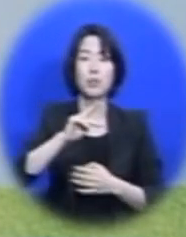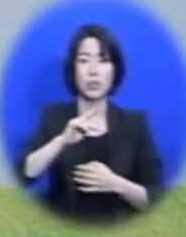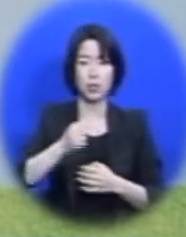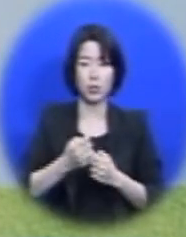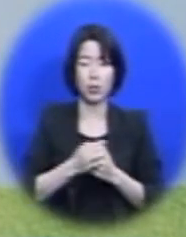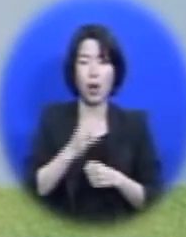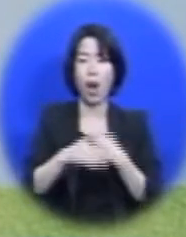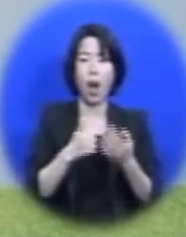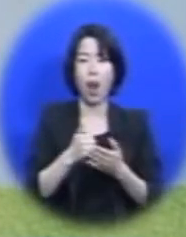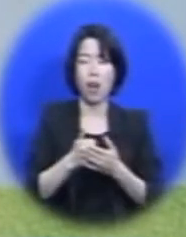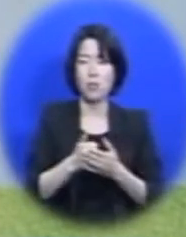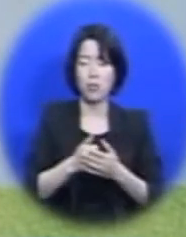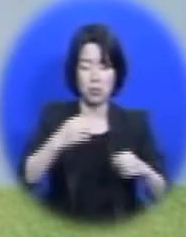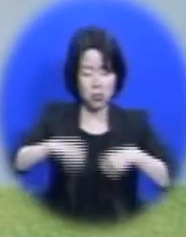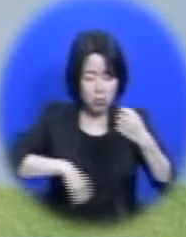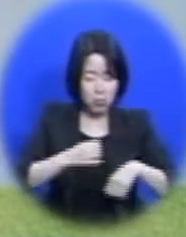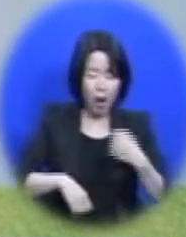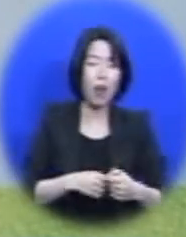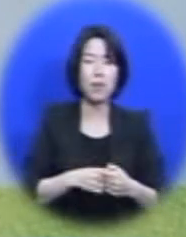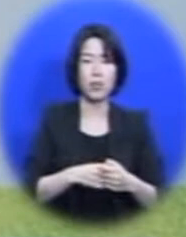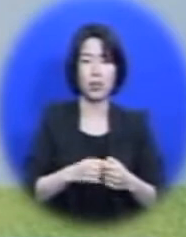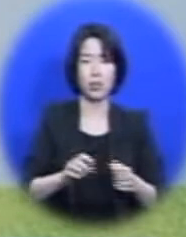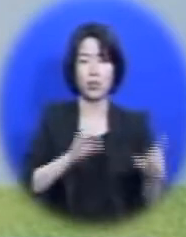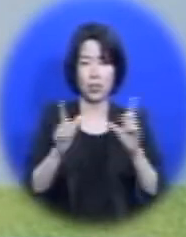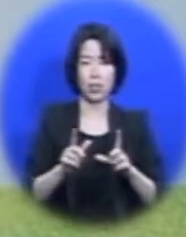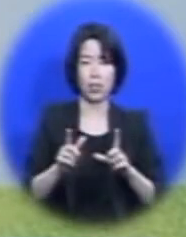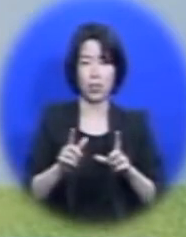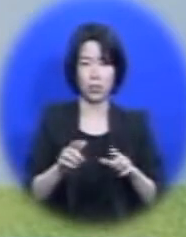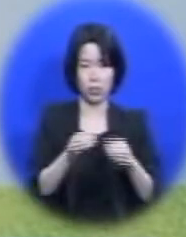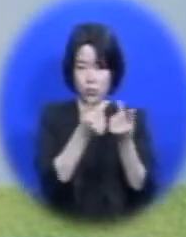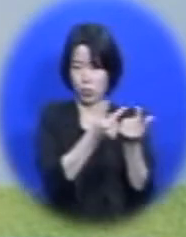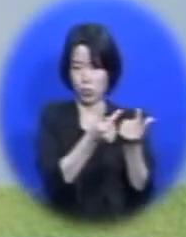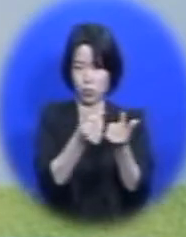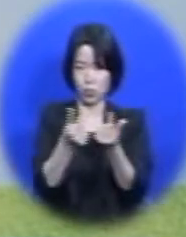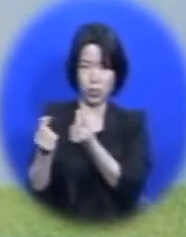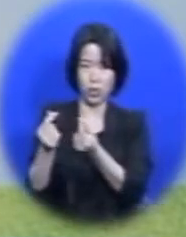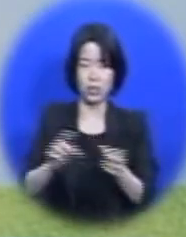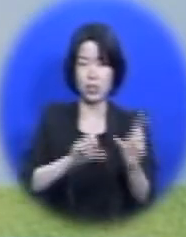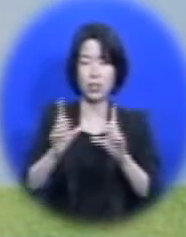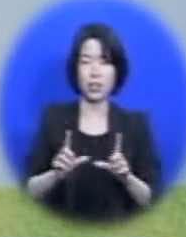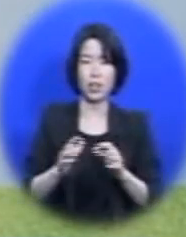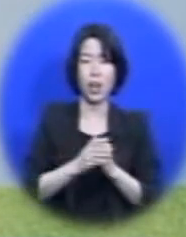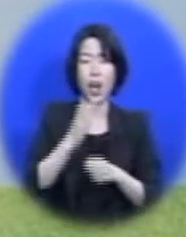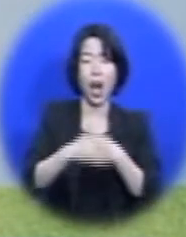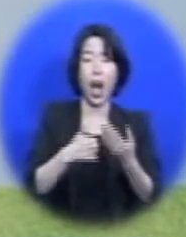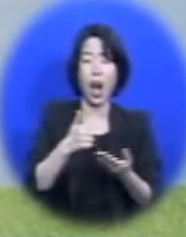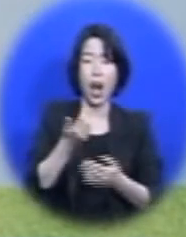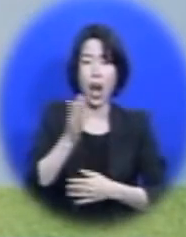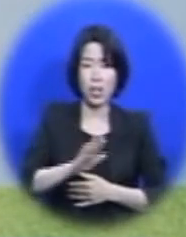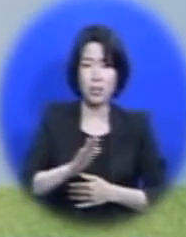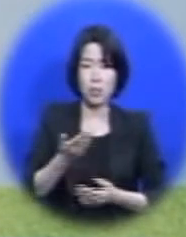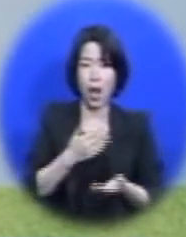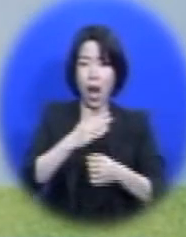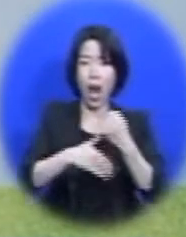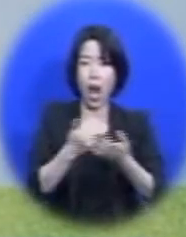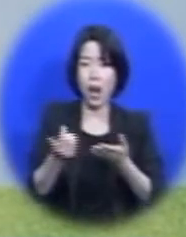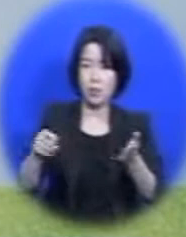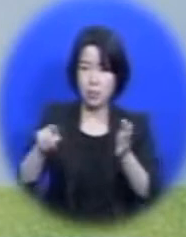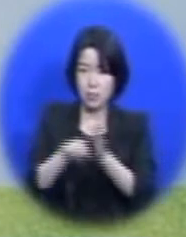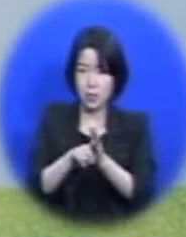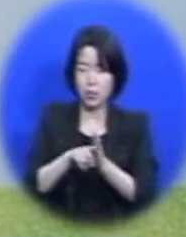그렇게 막 사니 그래도 일관성은 있잖아요. 하나님을 믿는다면서,